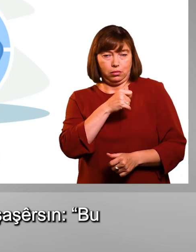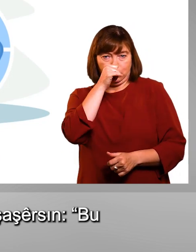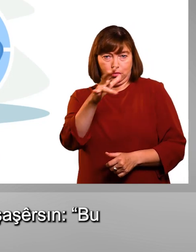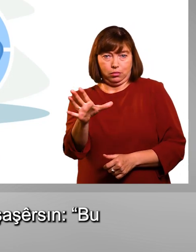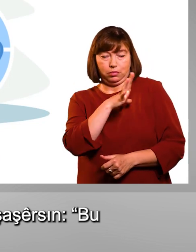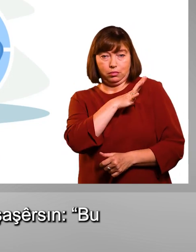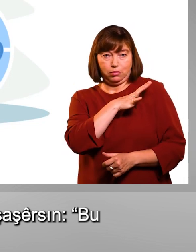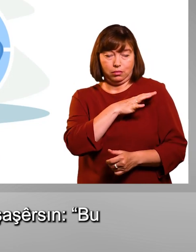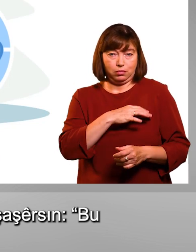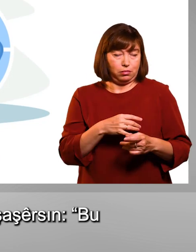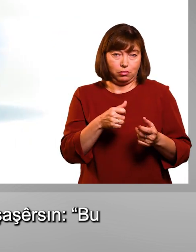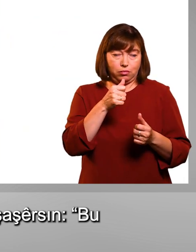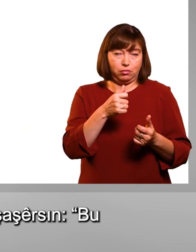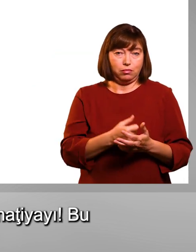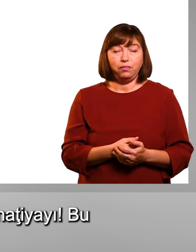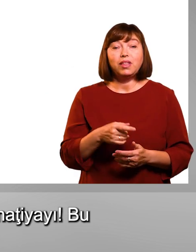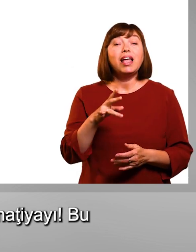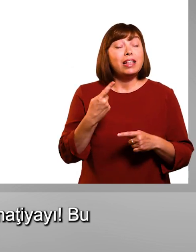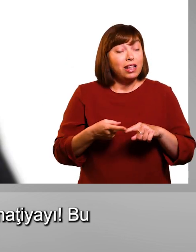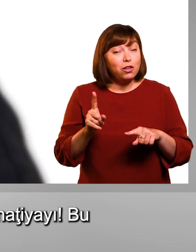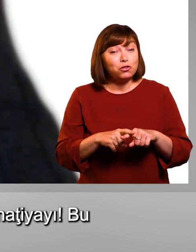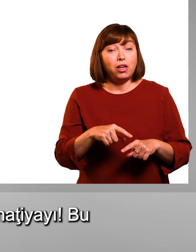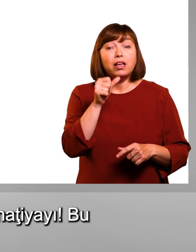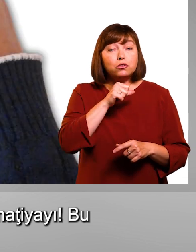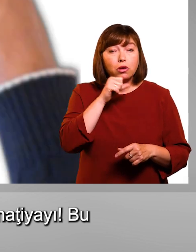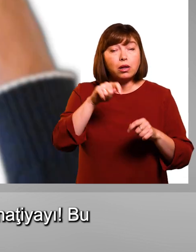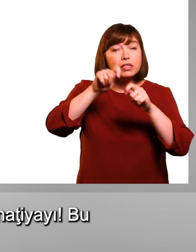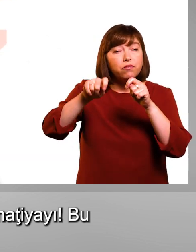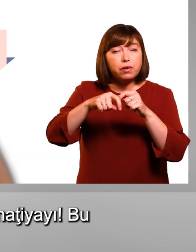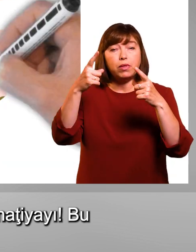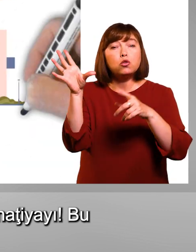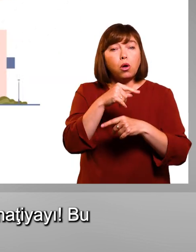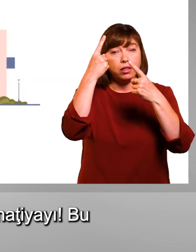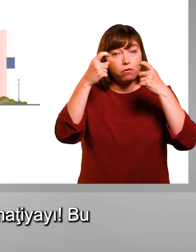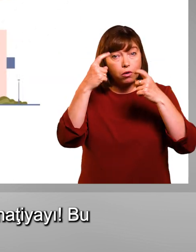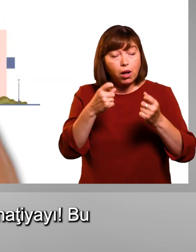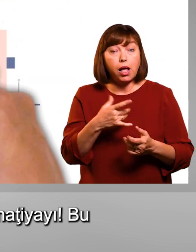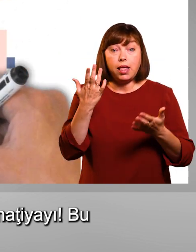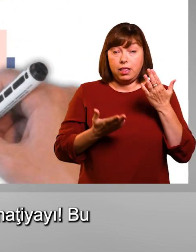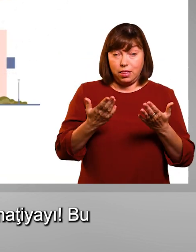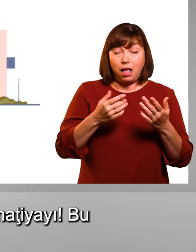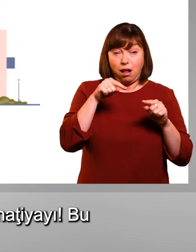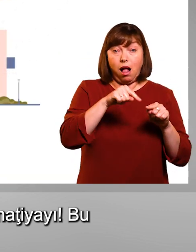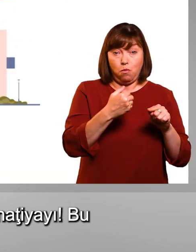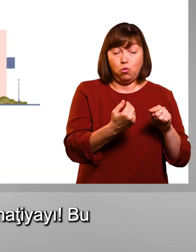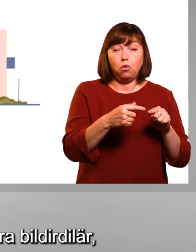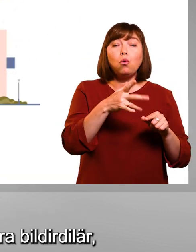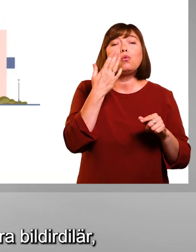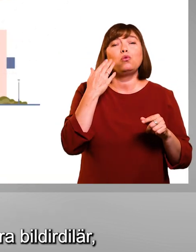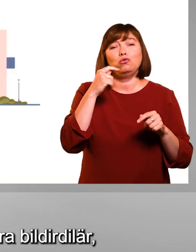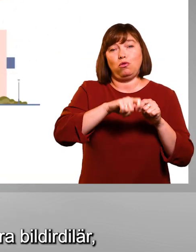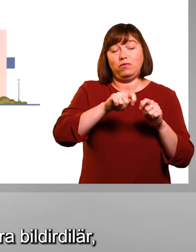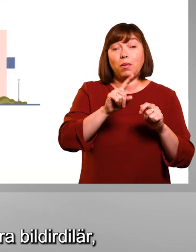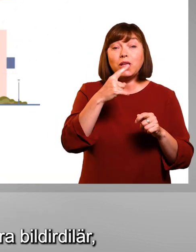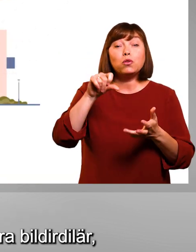exclami. E prea frumos să fie adevărat. De aceea, încercăm să verificăm informația. În cazul dat, e ușor să o faci.